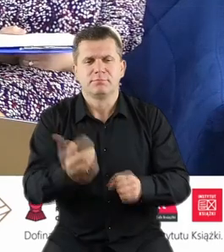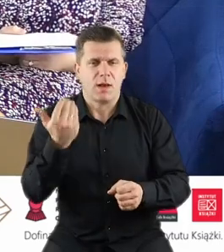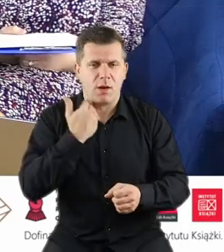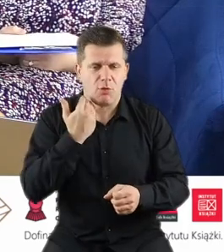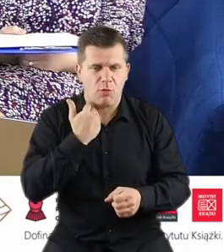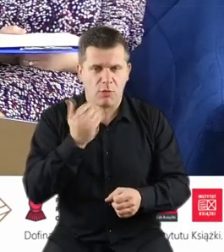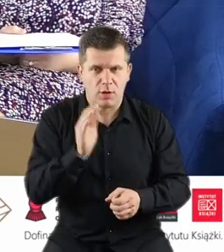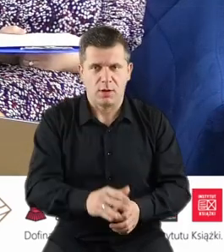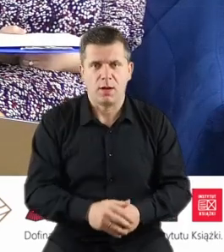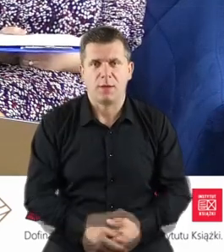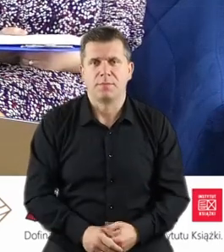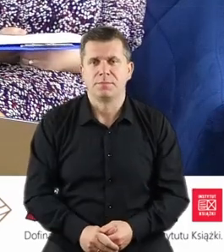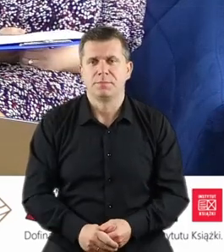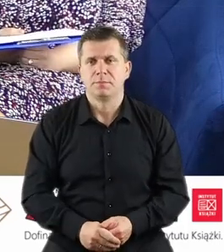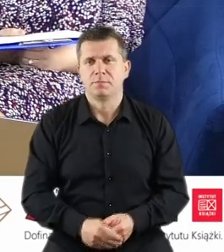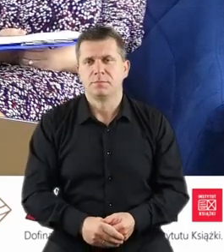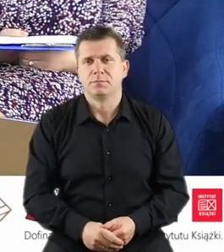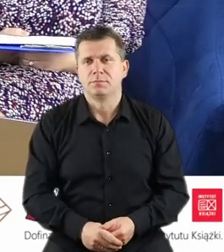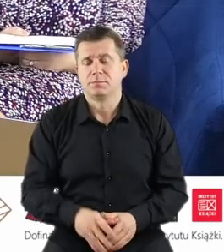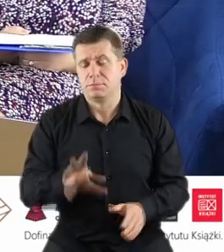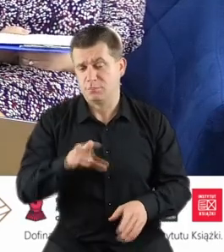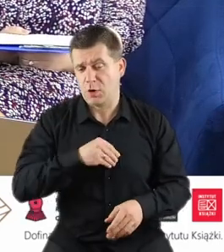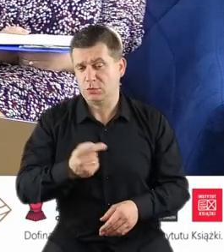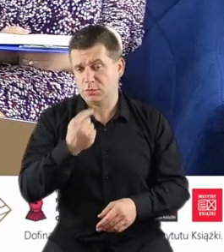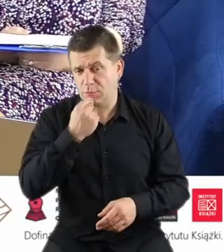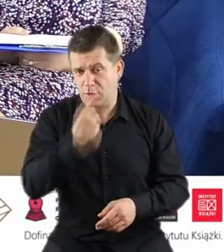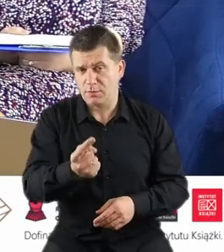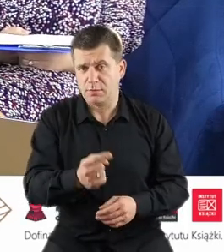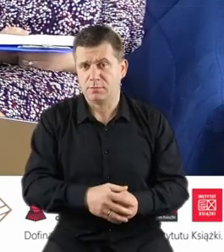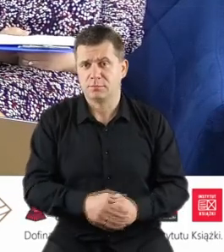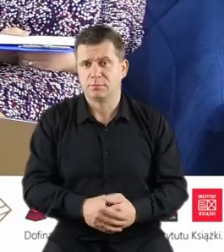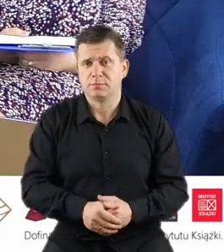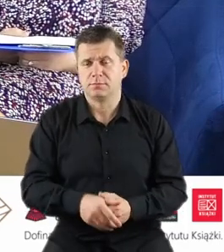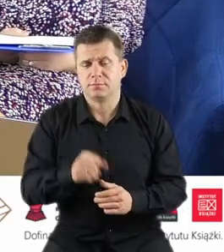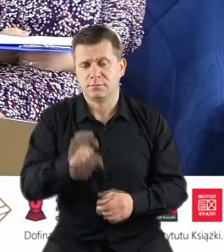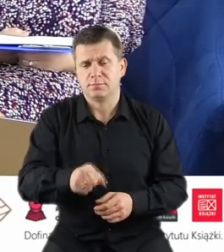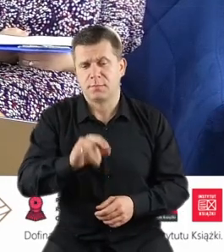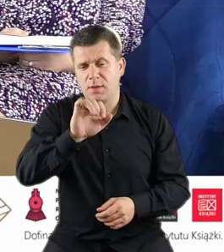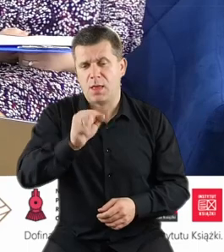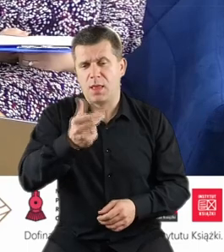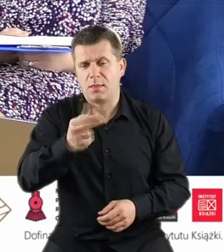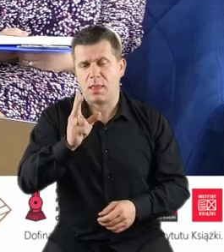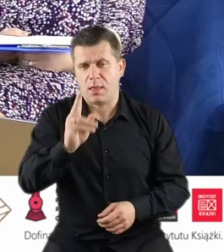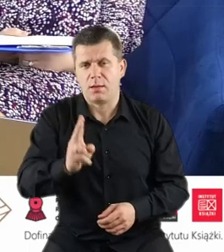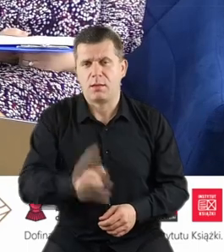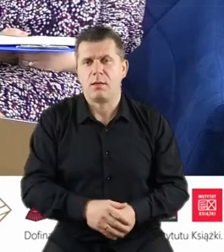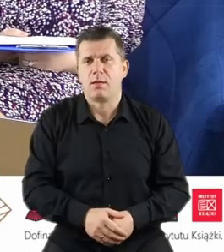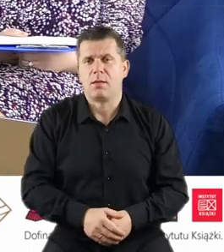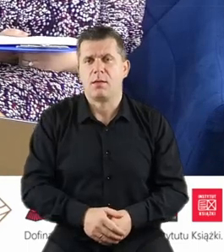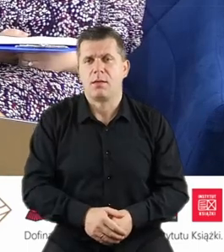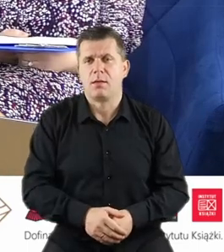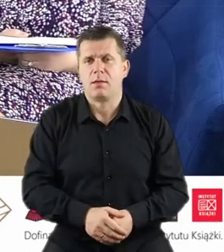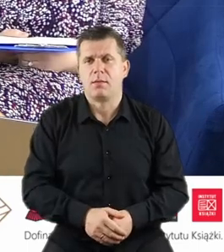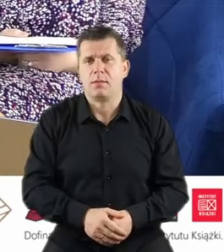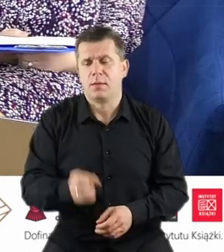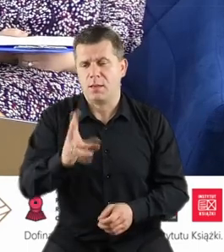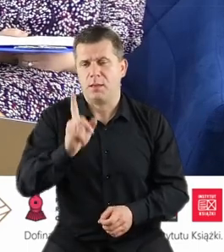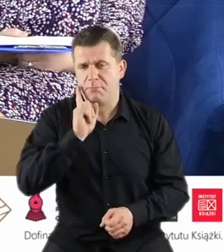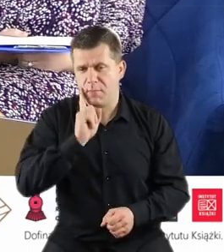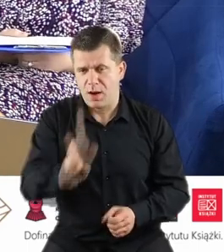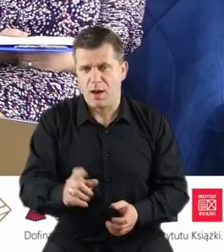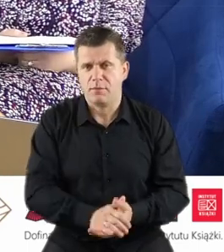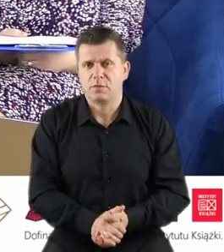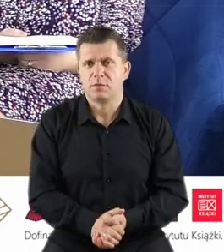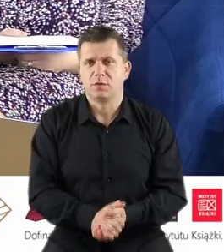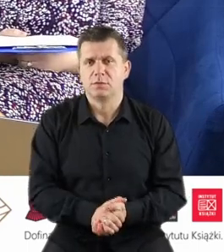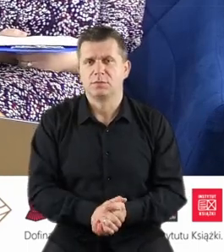Tak. Można by było, mówiąc kolokwialnie, pojechać Jankiem, tak. Ale powstała Julita. Tak, to prawda. I tutaj